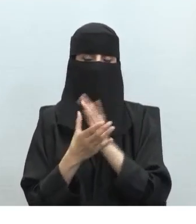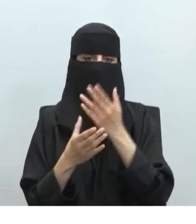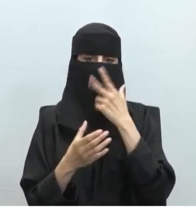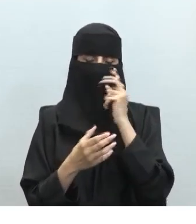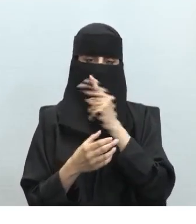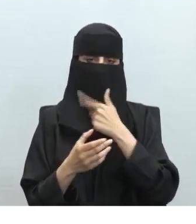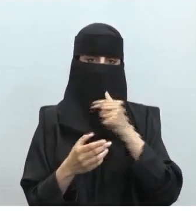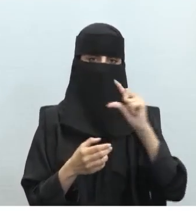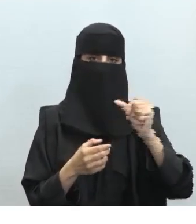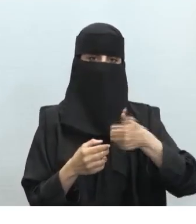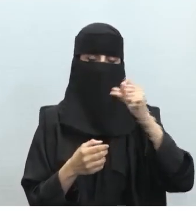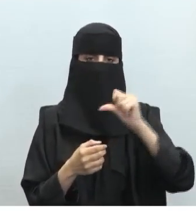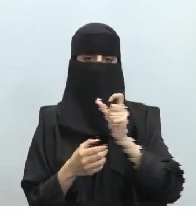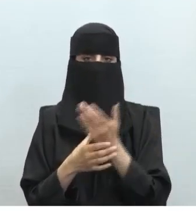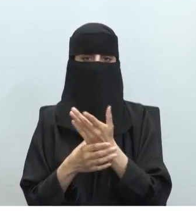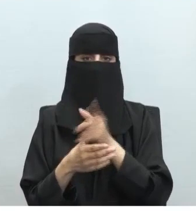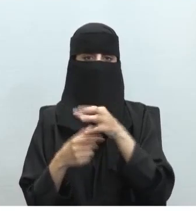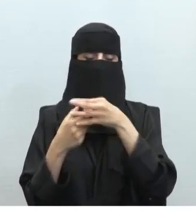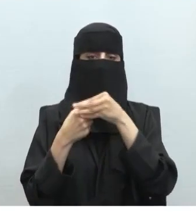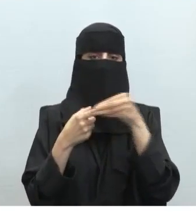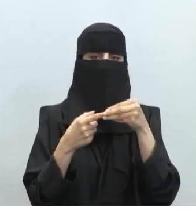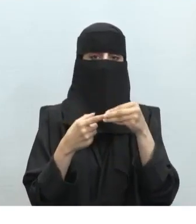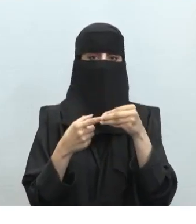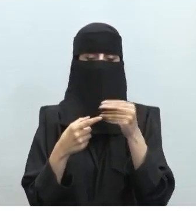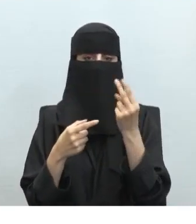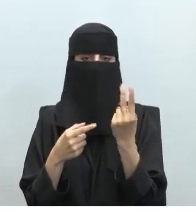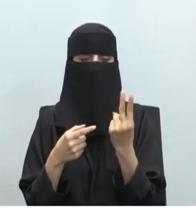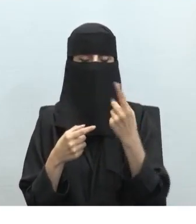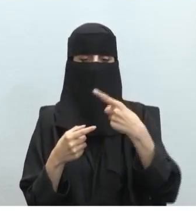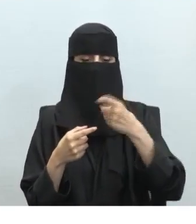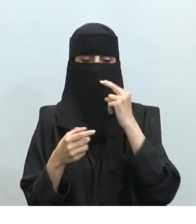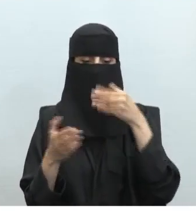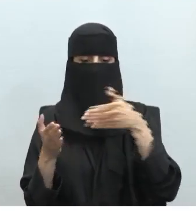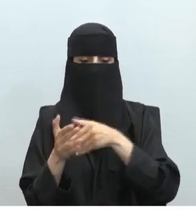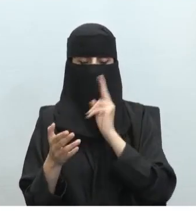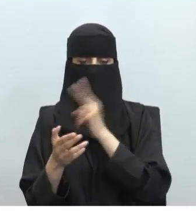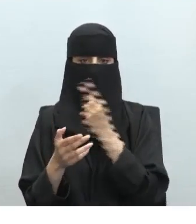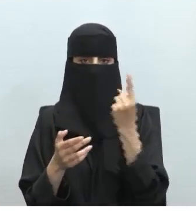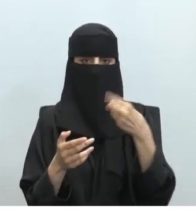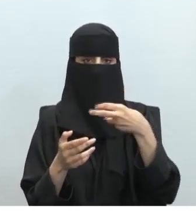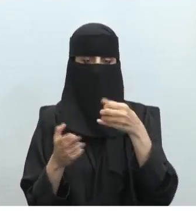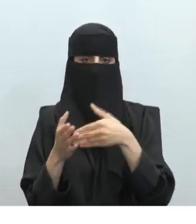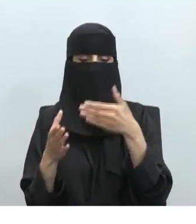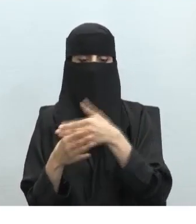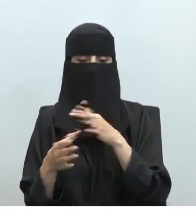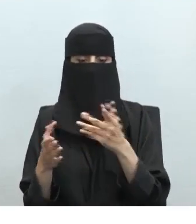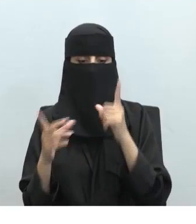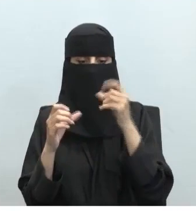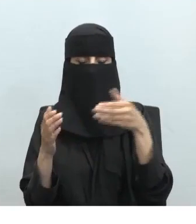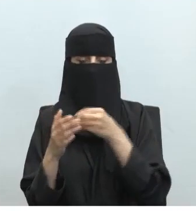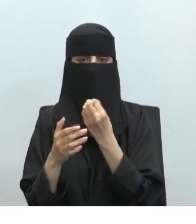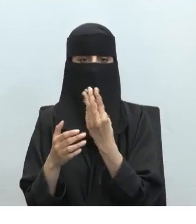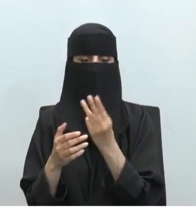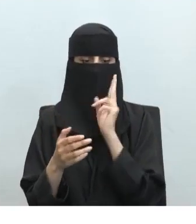عن اضافه كروموسوم الى زوج الكروموسوم رقم 21 نشاهد الزوج رقم 21 في اخر الصوره هو عباره عن ثلاثه ازواج بعكس باقي هذه